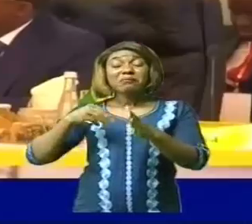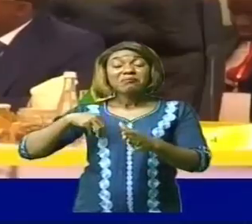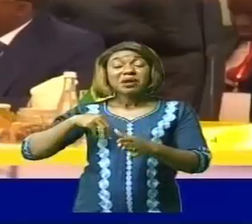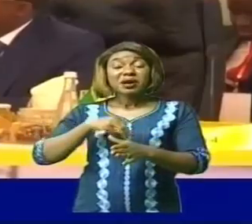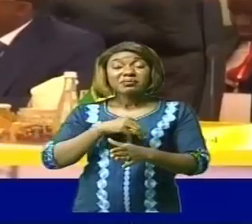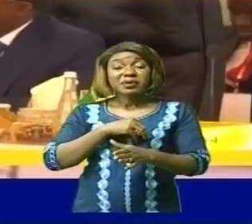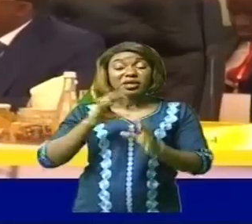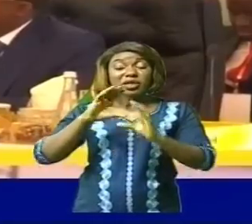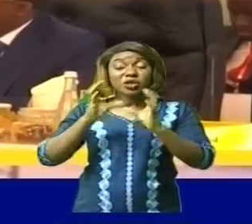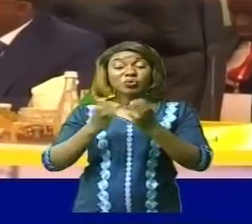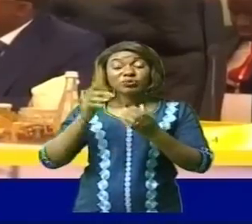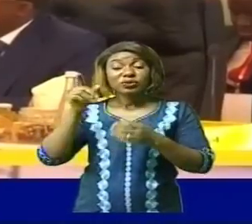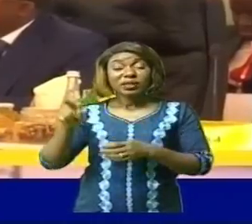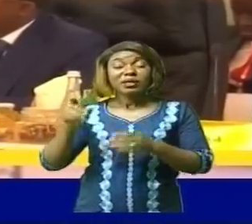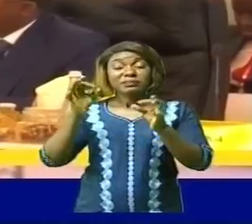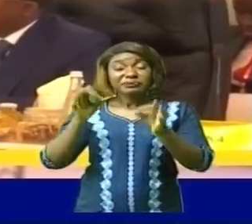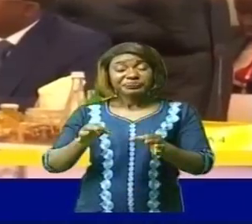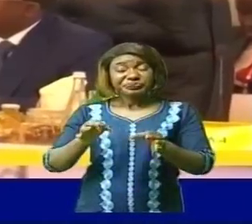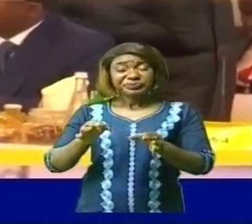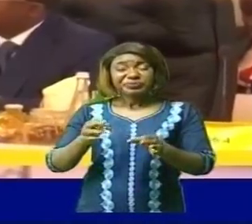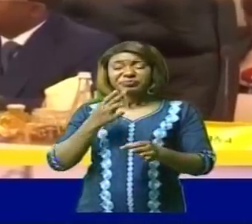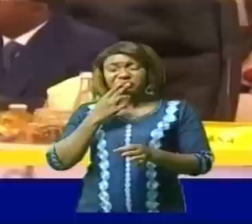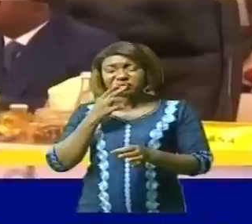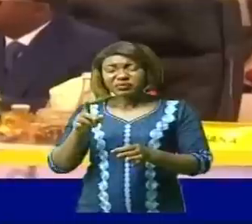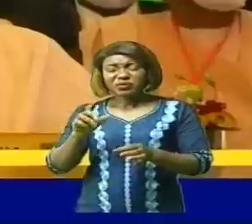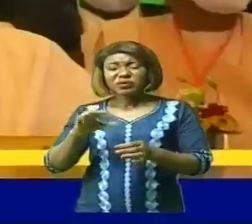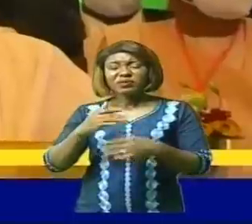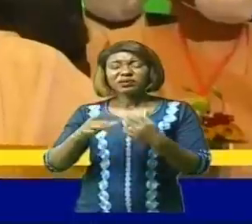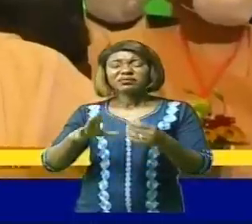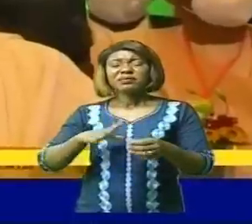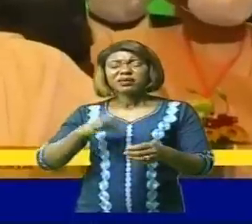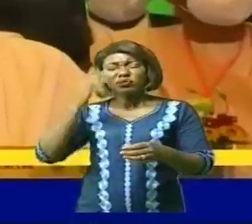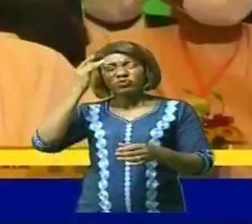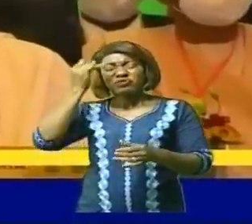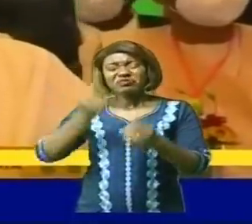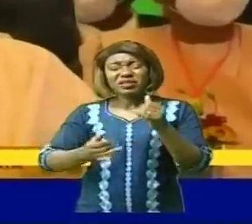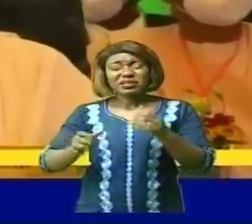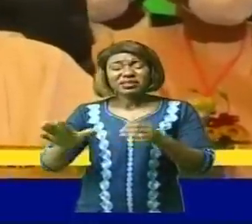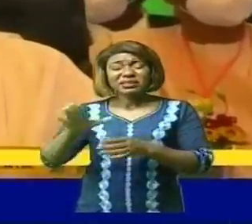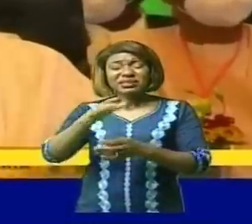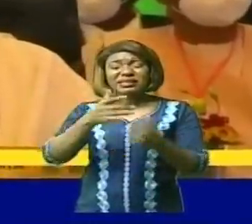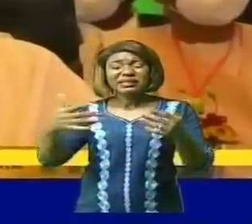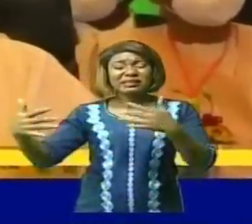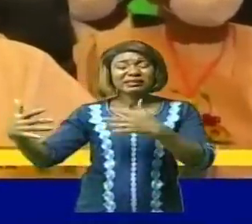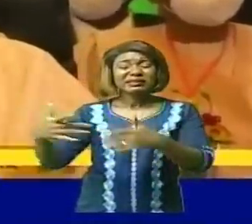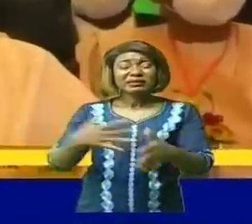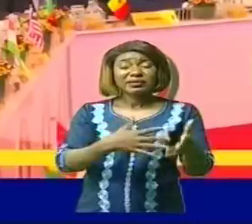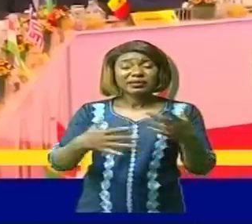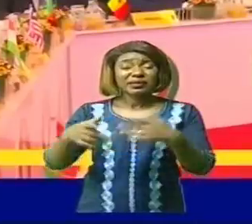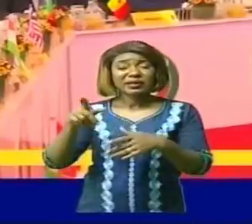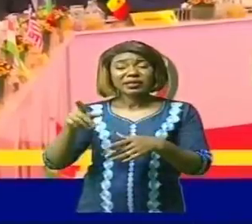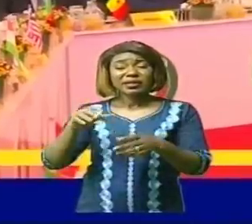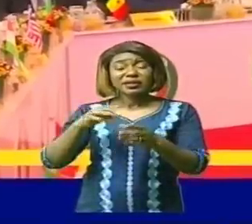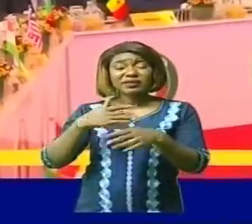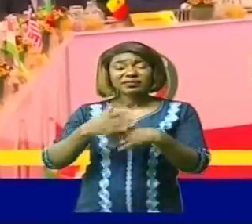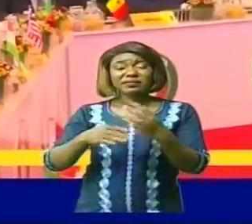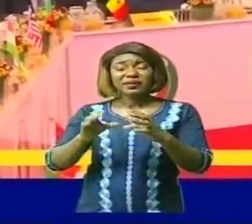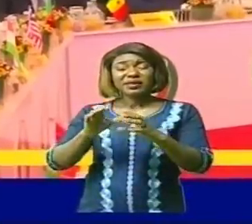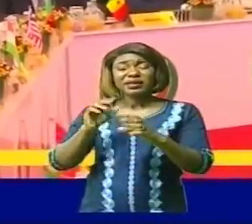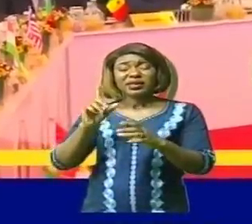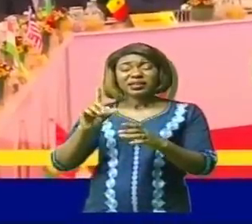nous inquiète beaucoup et nous voulons qu'ils agissent rapidement pour mettre fin à cette guerre qui frappe l'un des membres de cette